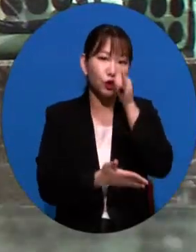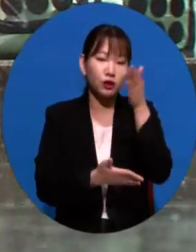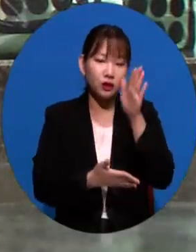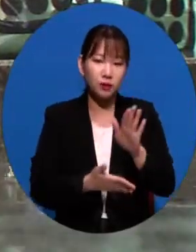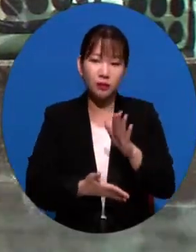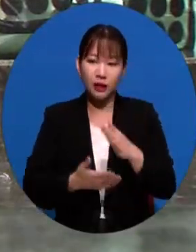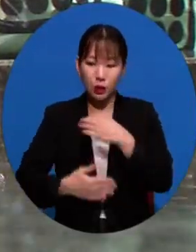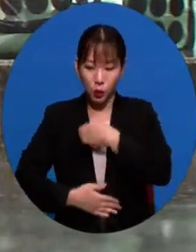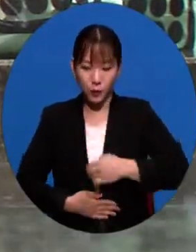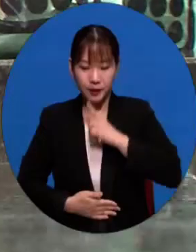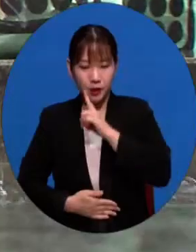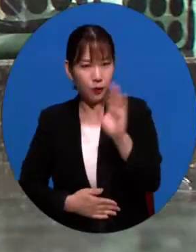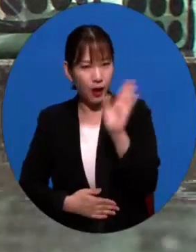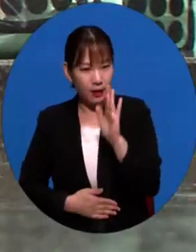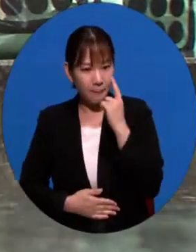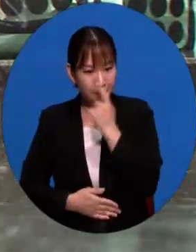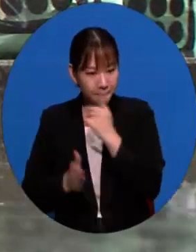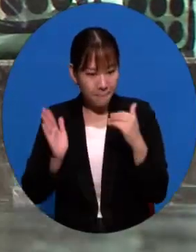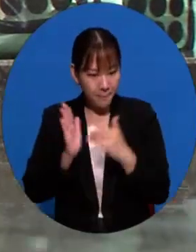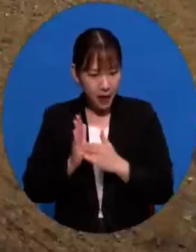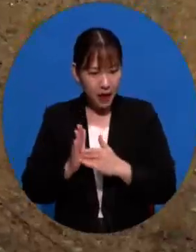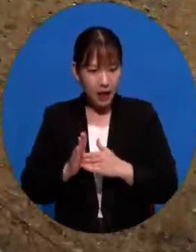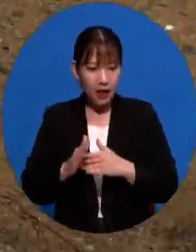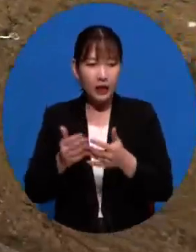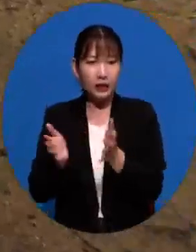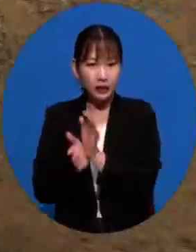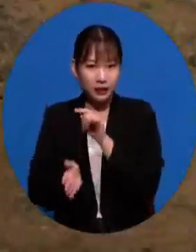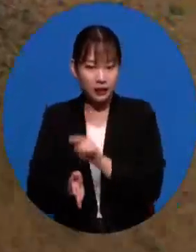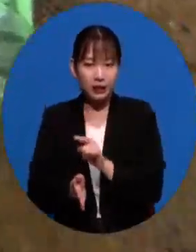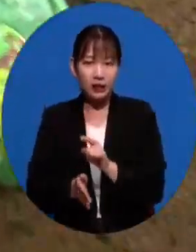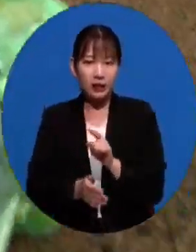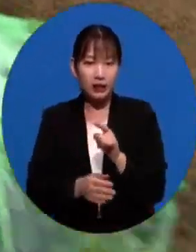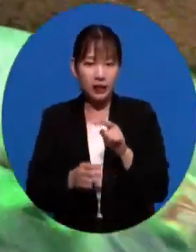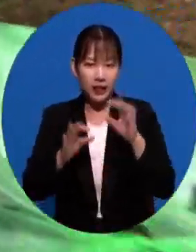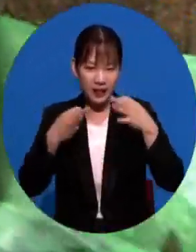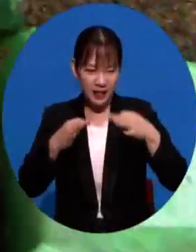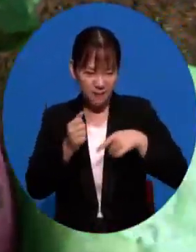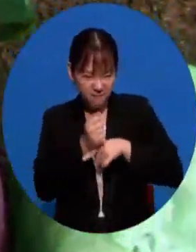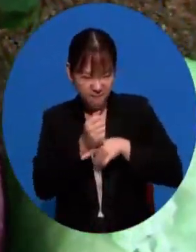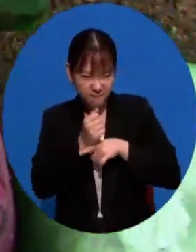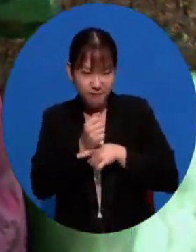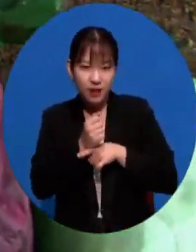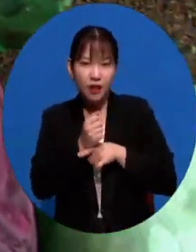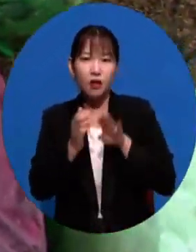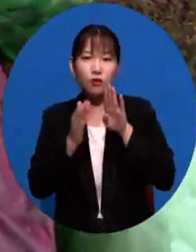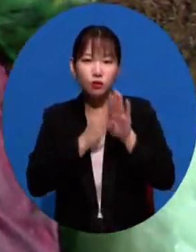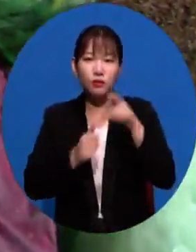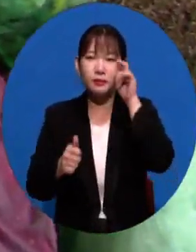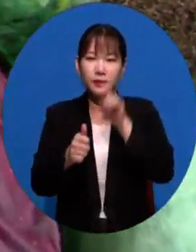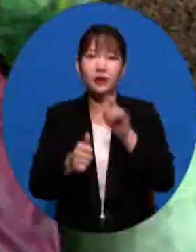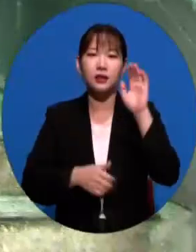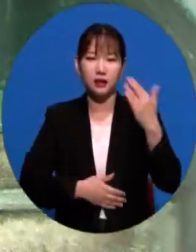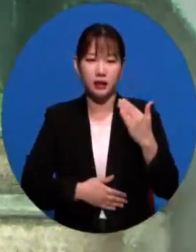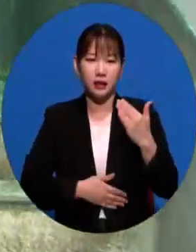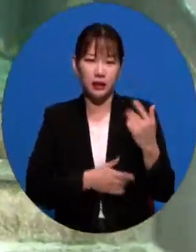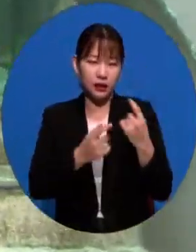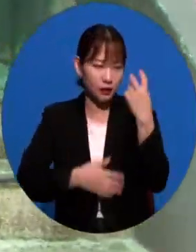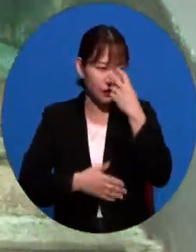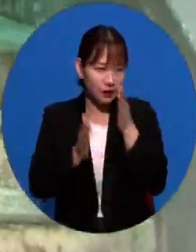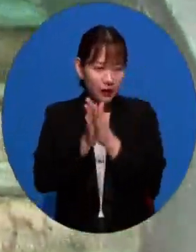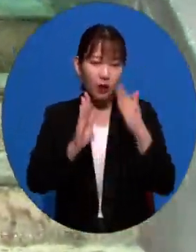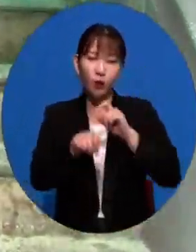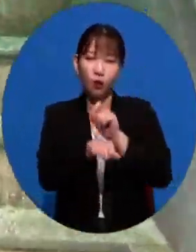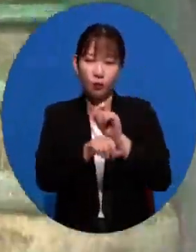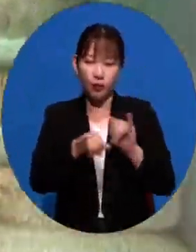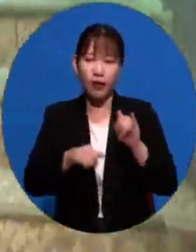출생 신고가 되지 않는 것을 확인한 자치단체가 김 씨를 추궁하기 시작하면서 발각됐습니다. 전수조사에 나선